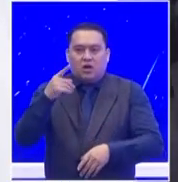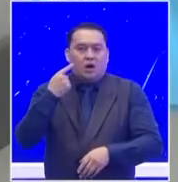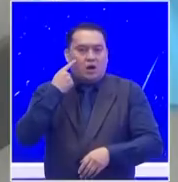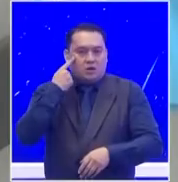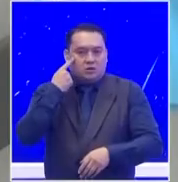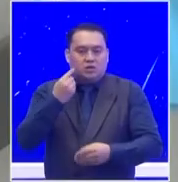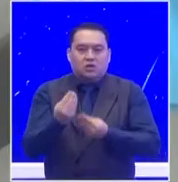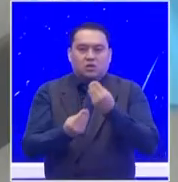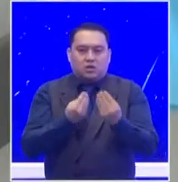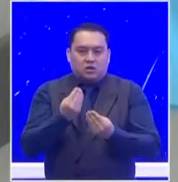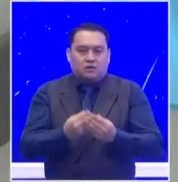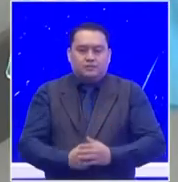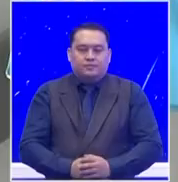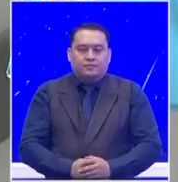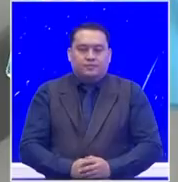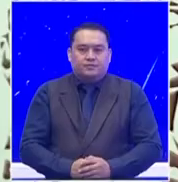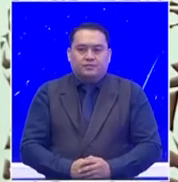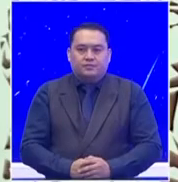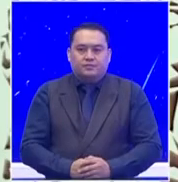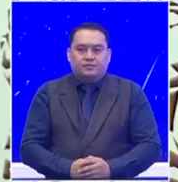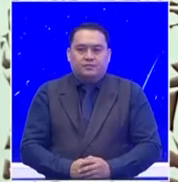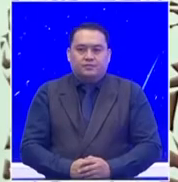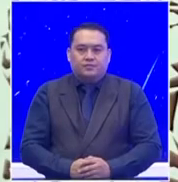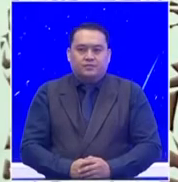игр Даурен Жумагазиев.